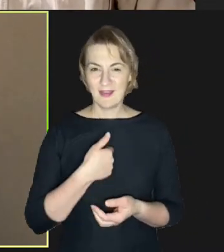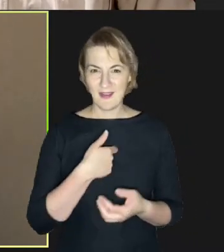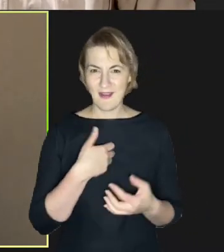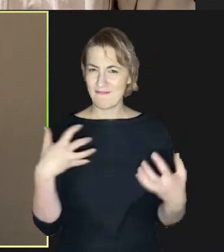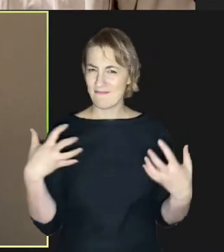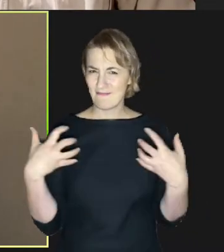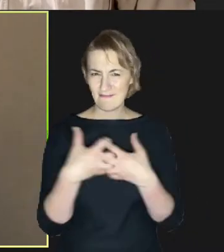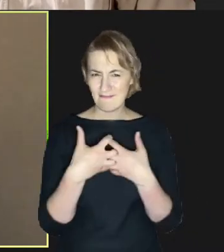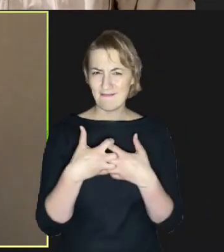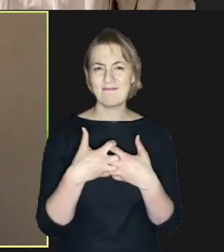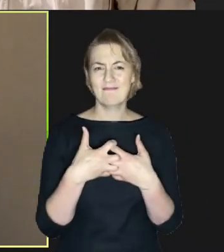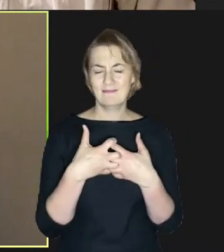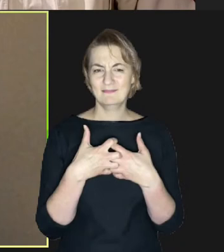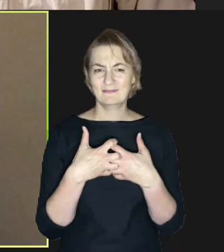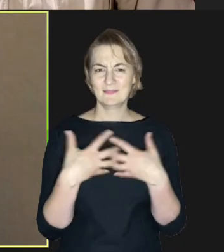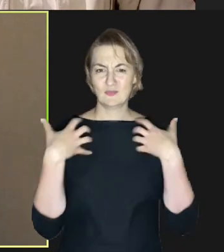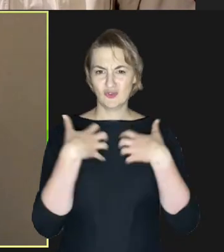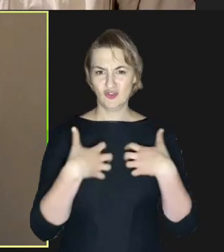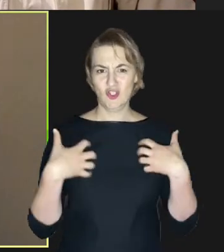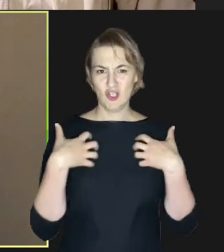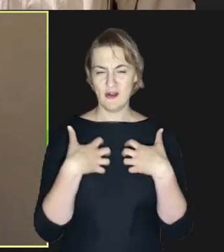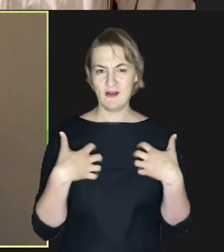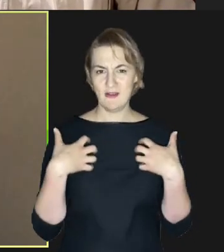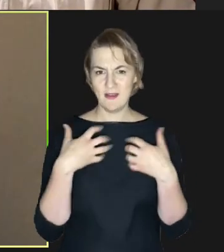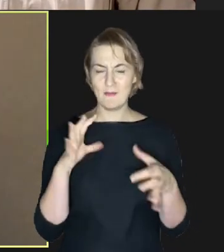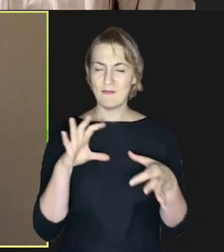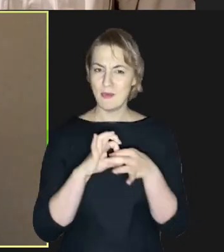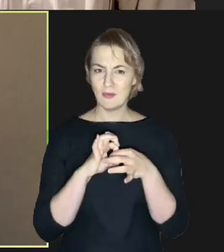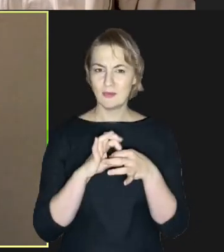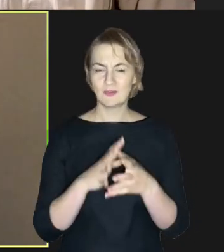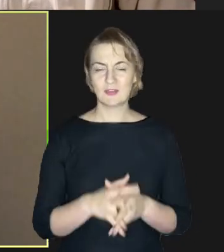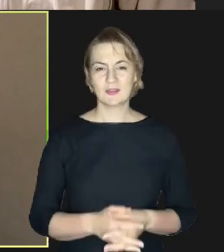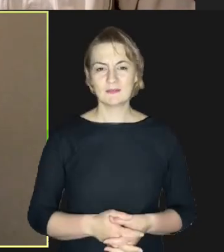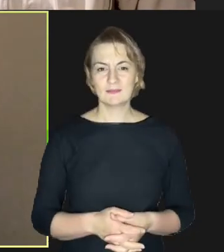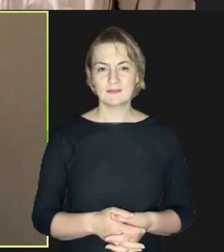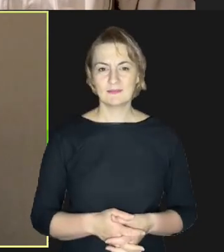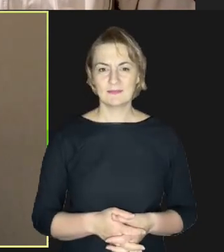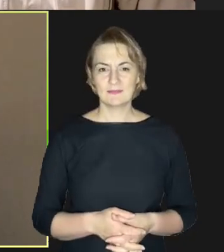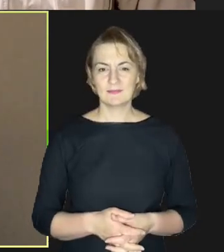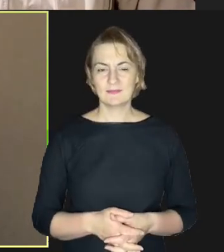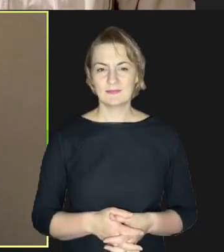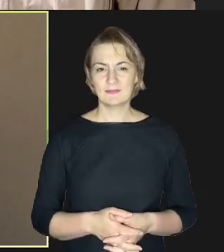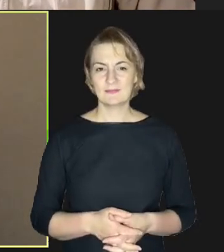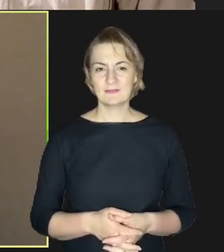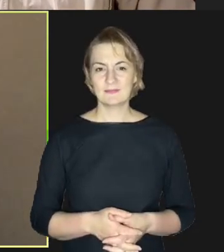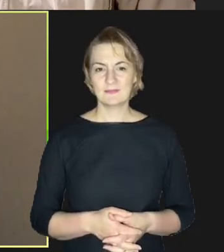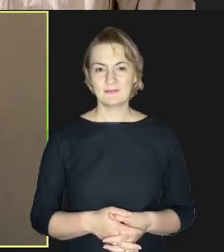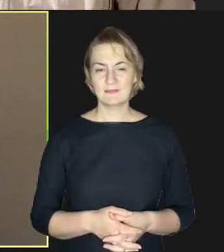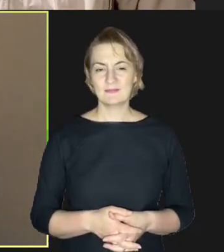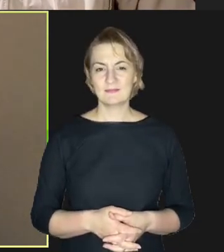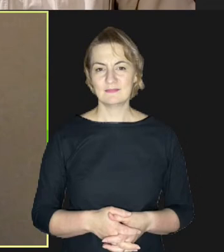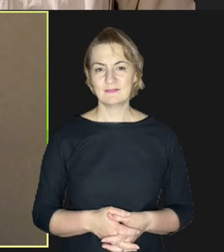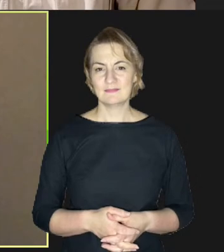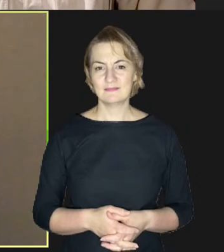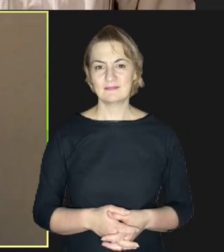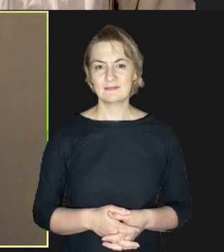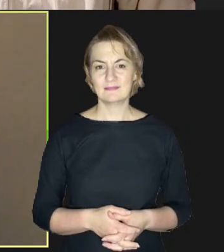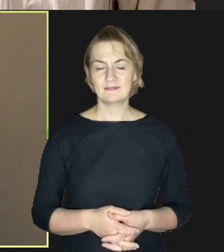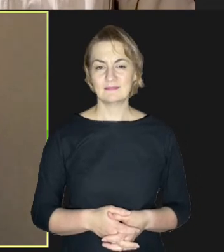zintegrowany, można powiedzieć, z przyrodą na wielu poziomach, tak? Na takich oczywistych.